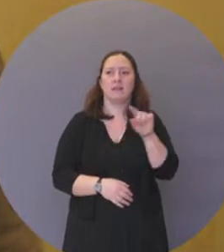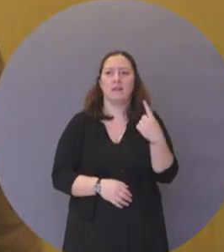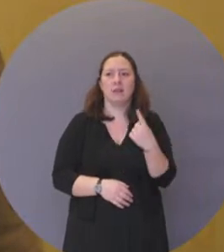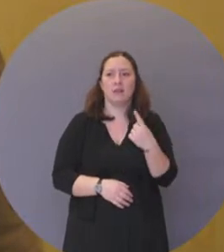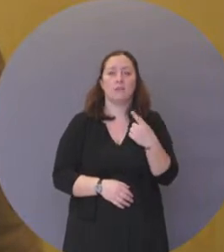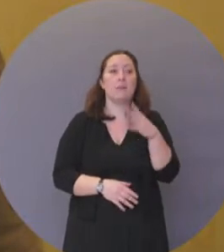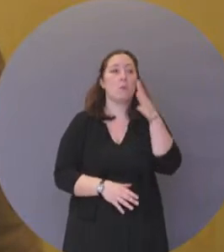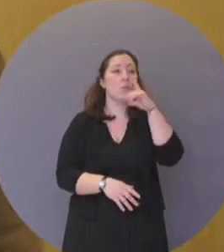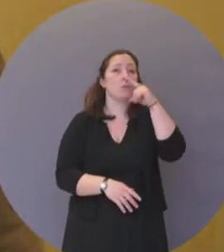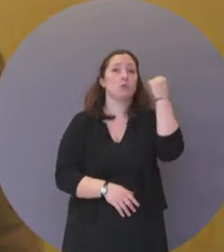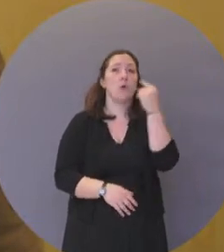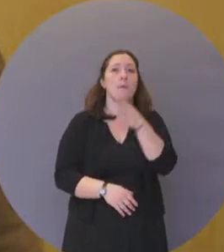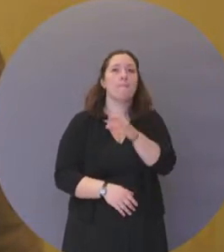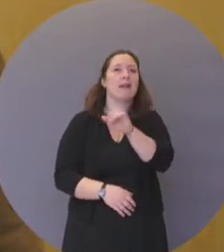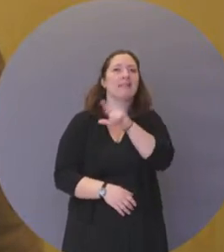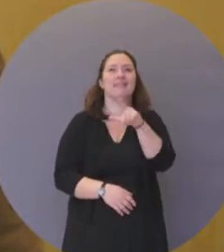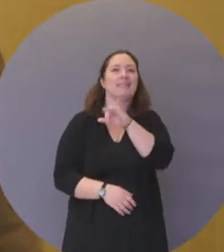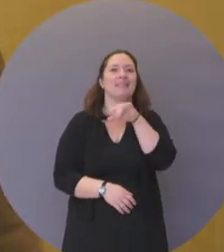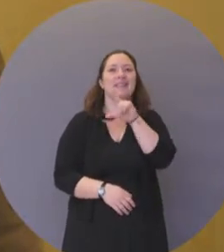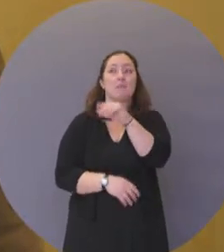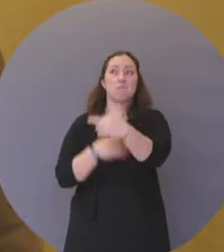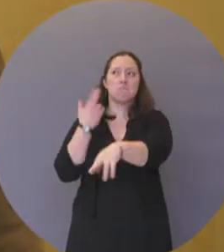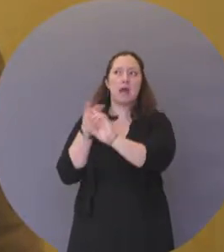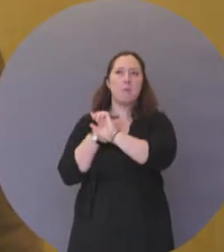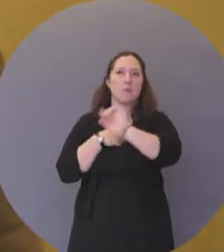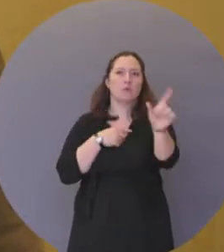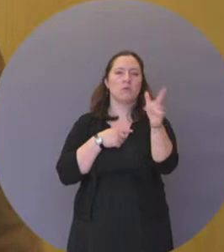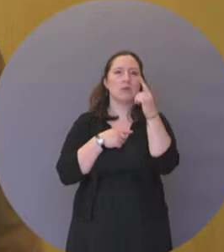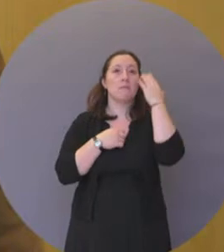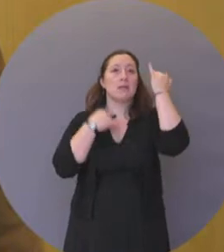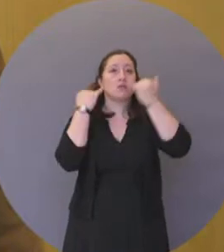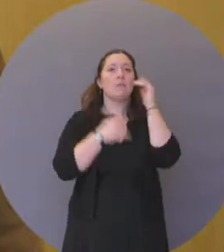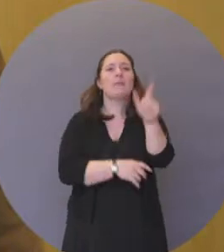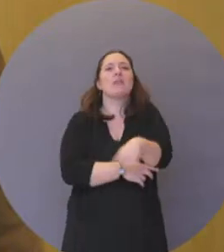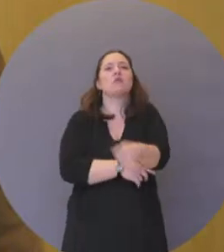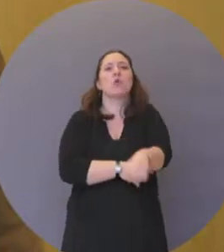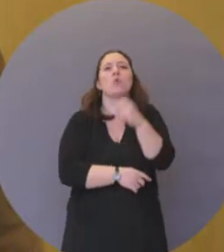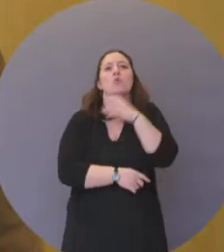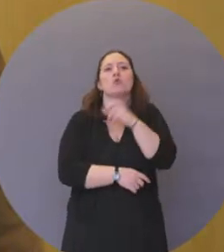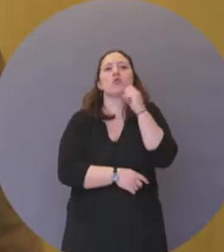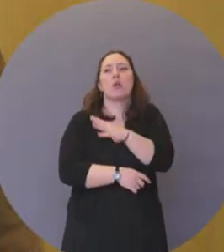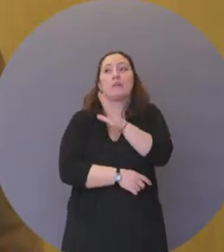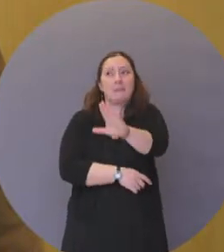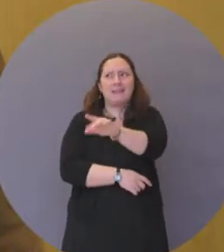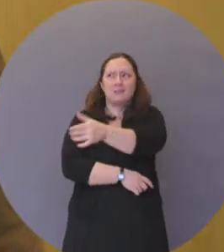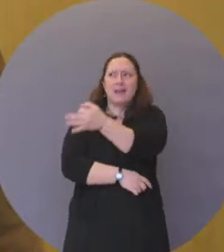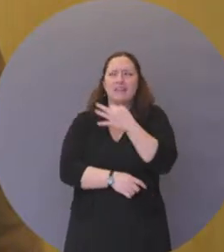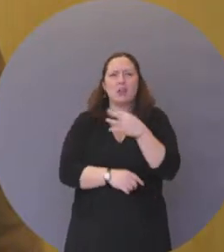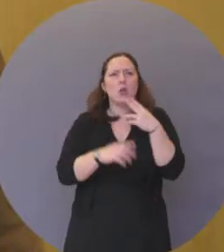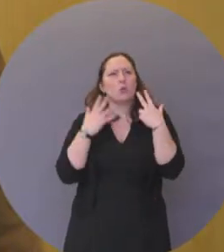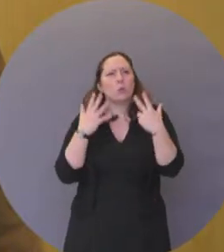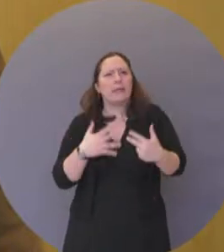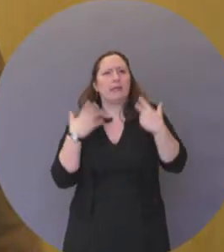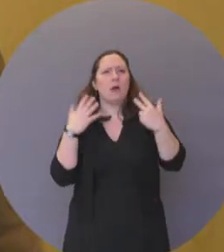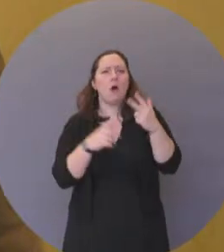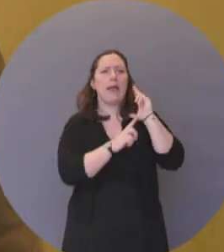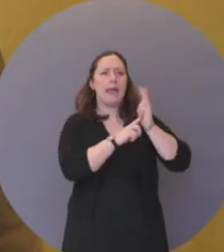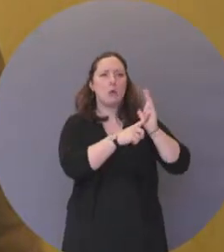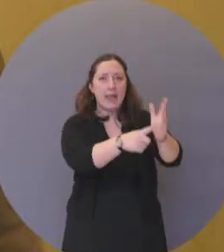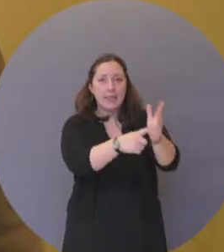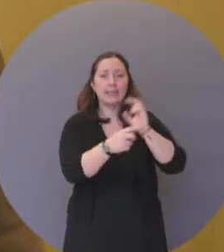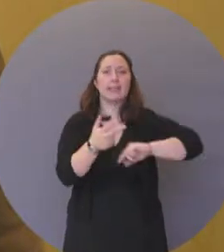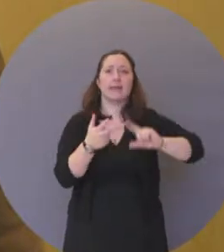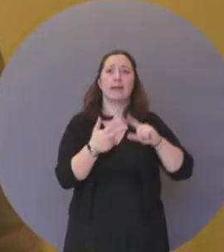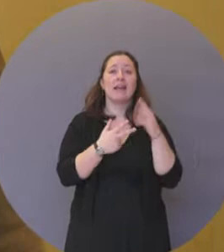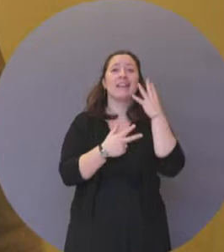sujet si les selon et qui a urgence et c'est vrai qu'ils sont trop longs ce 8 ans pour les éoliennes et 4 ans pour le